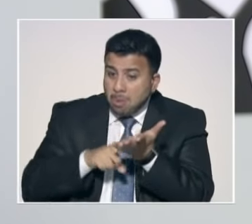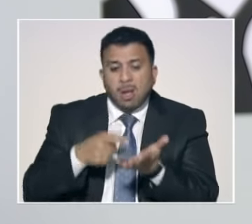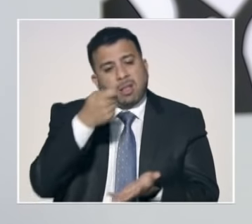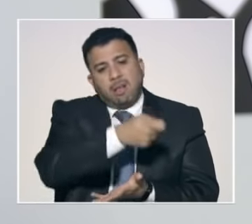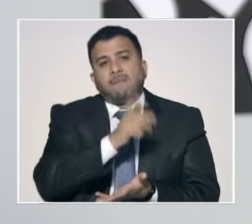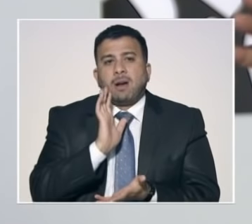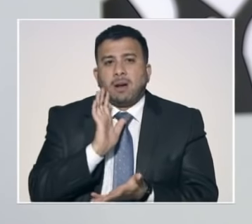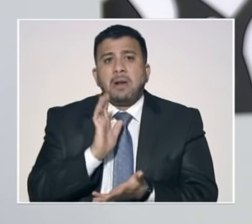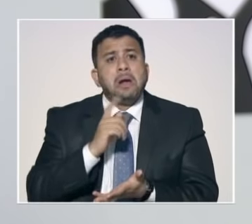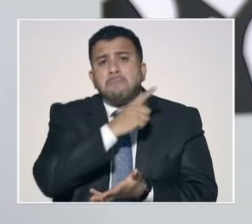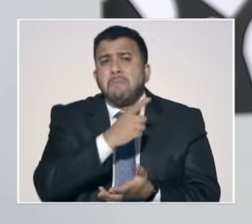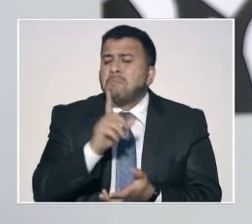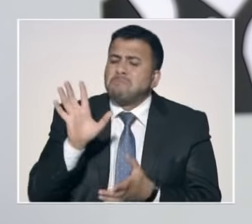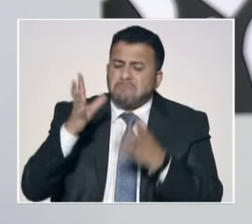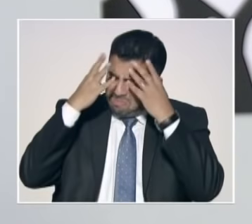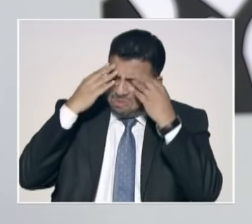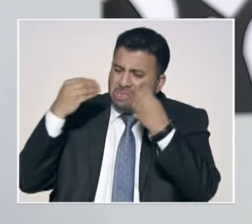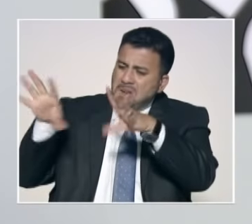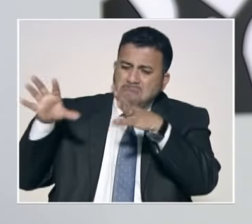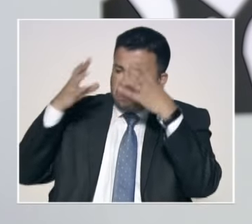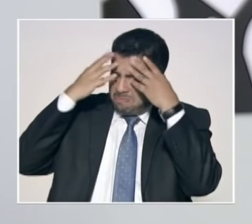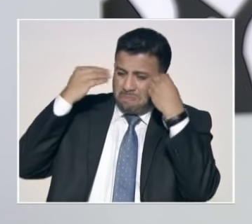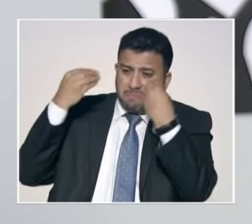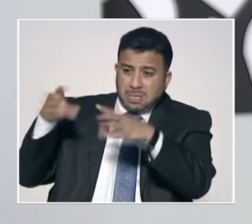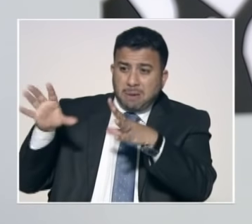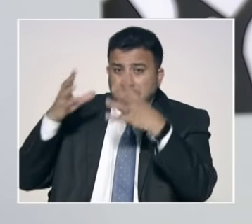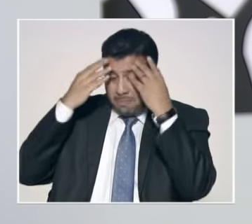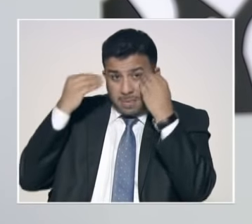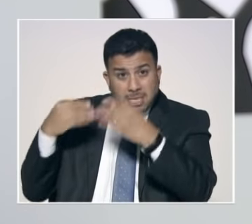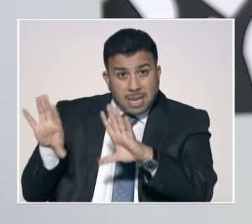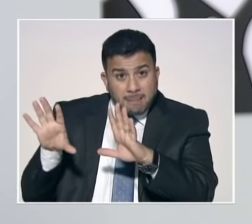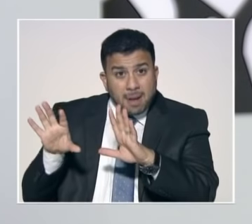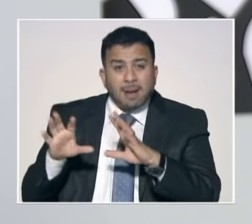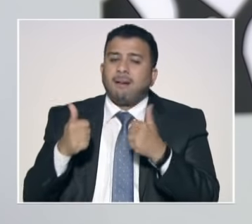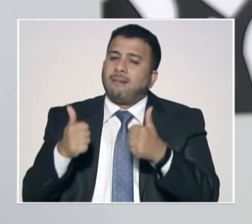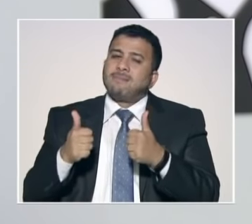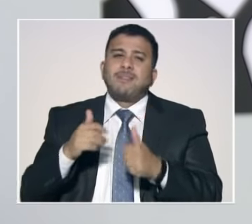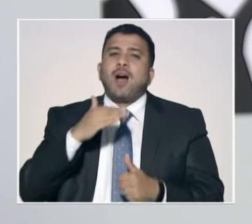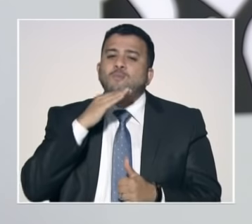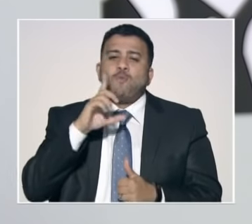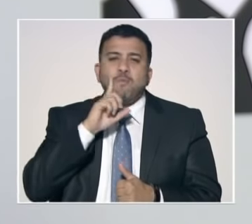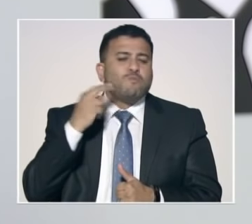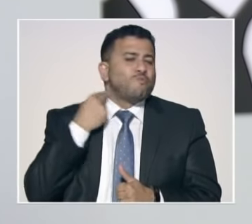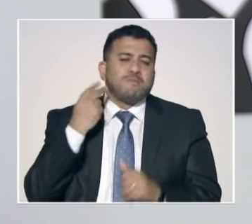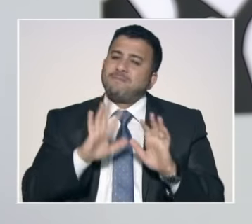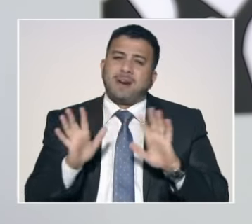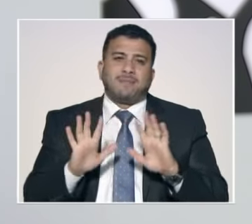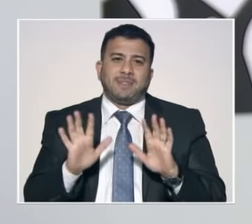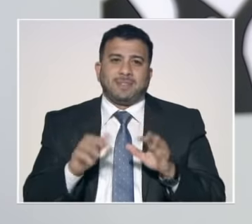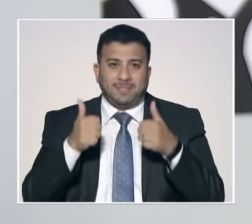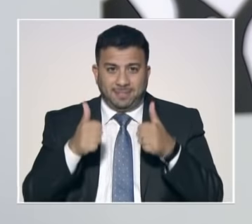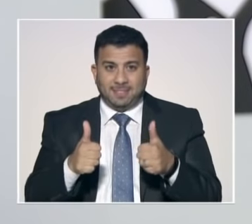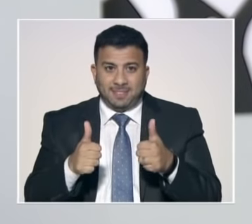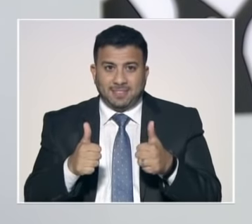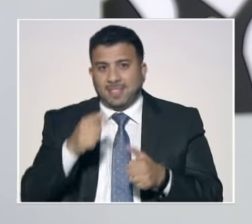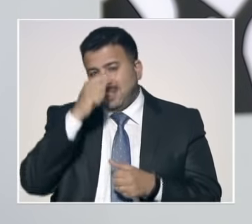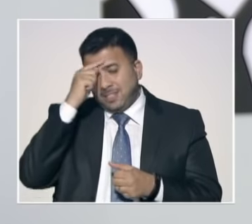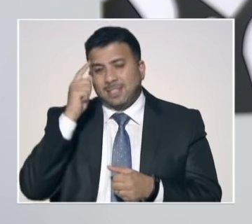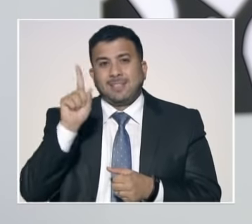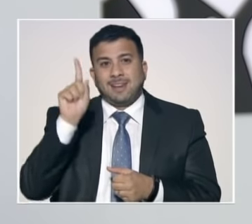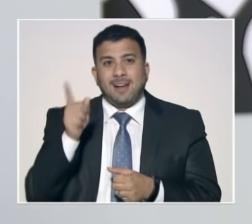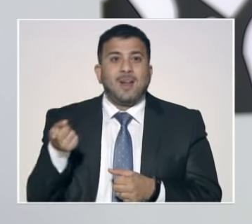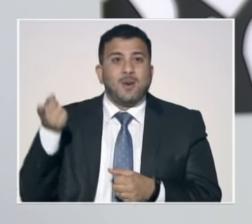تعلموا بأنه لابد أن يضمن. خلاص. أخي أبو همدان سلم على الوالدة وقول لها بكرة إن شاء الله في أول